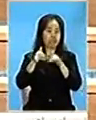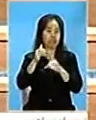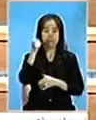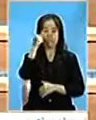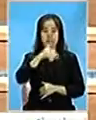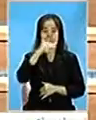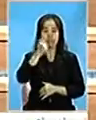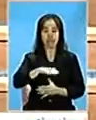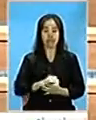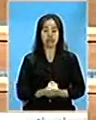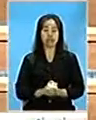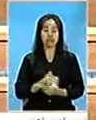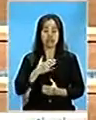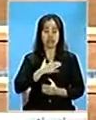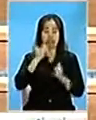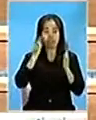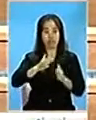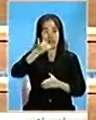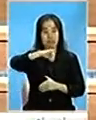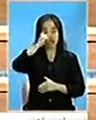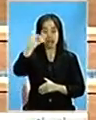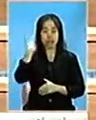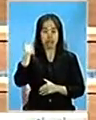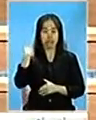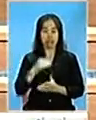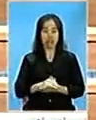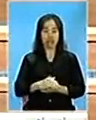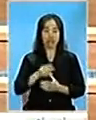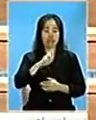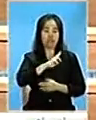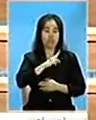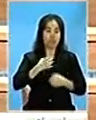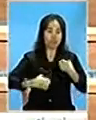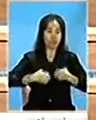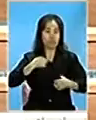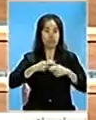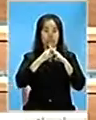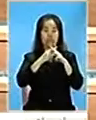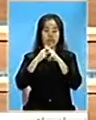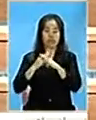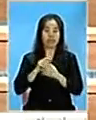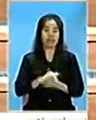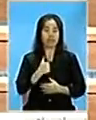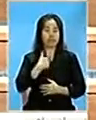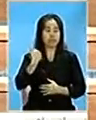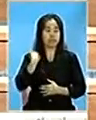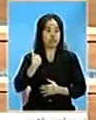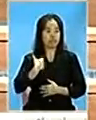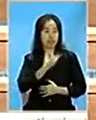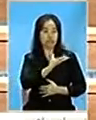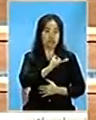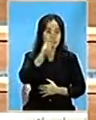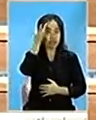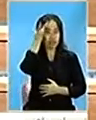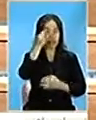านเพราะบางคนนั้นกินปูนร้อนท้องมีพฤติการดังกล่าวท่